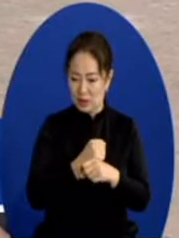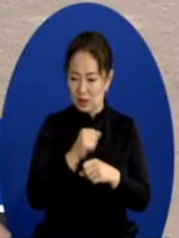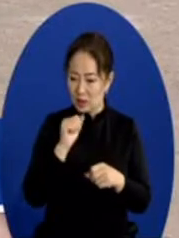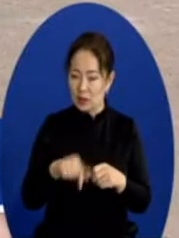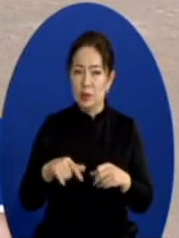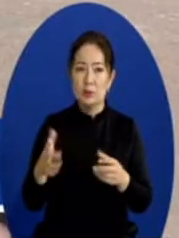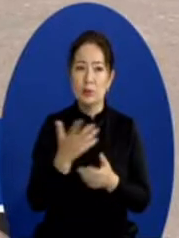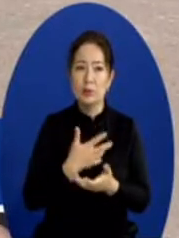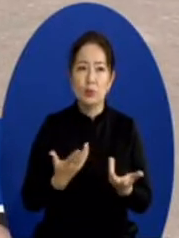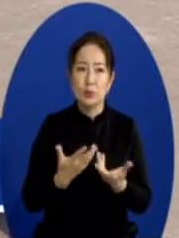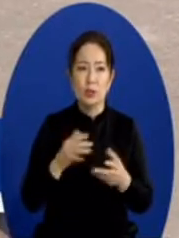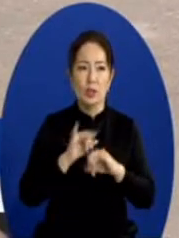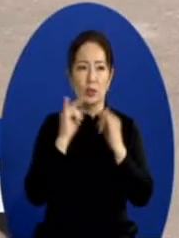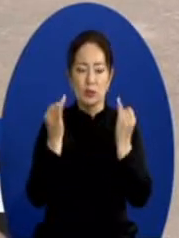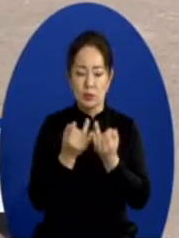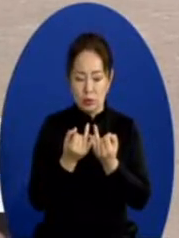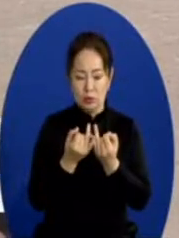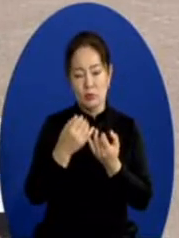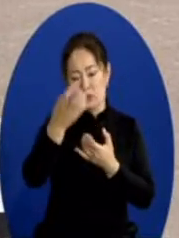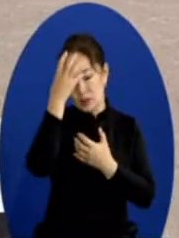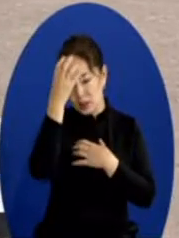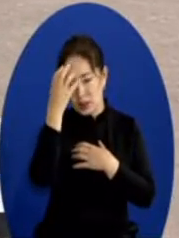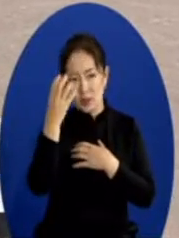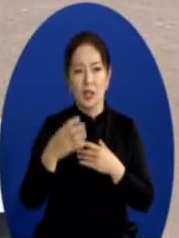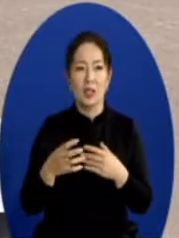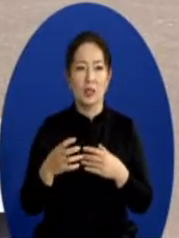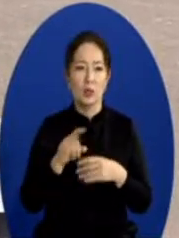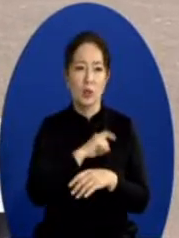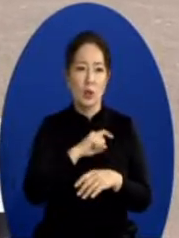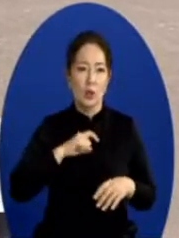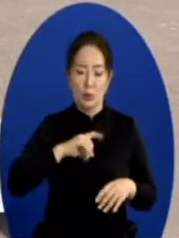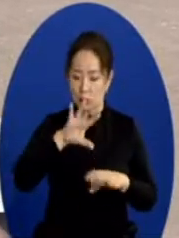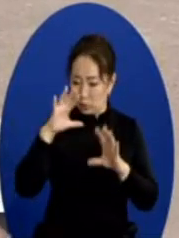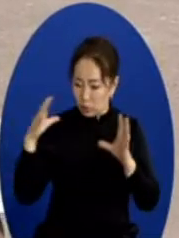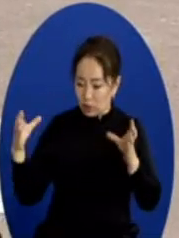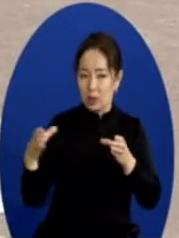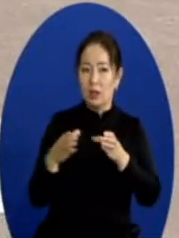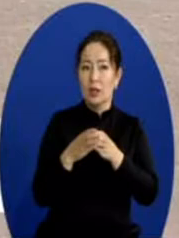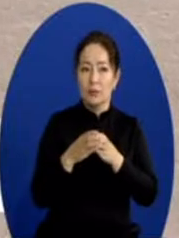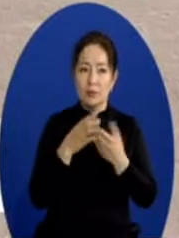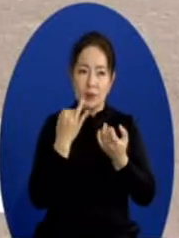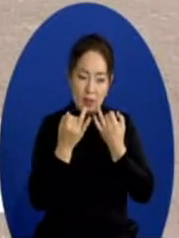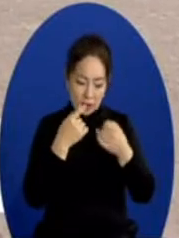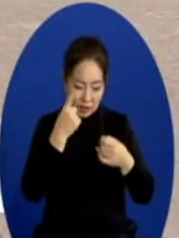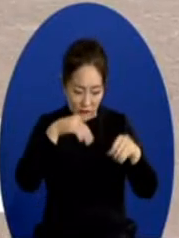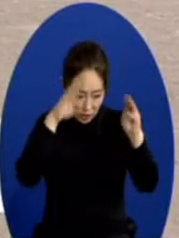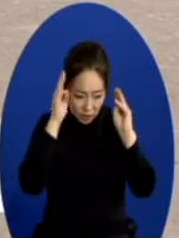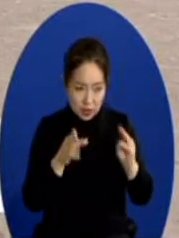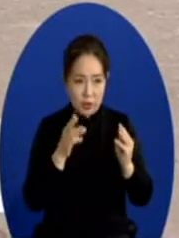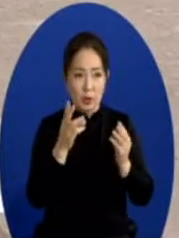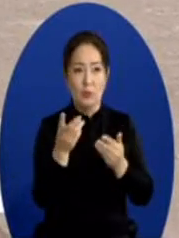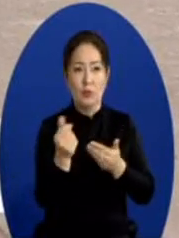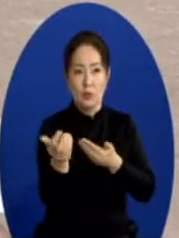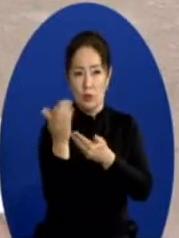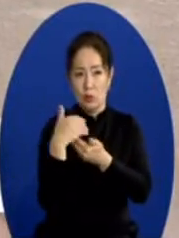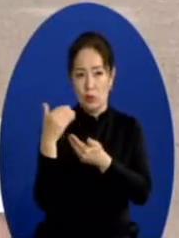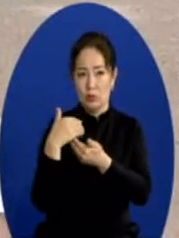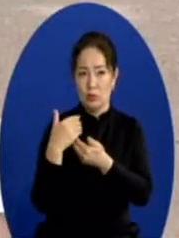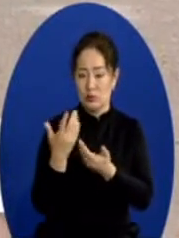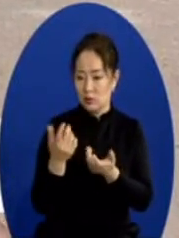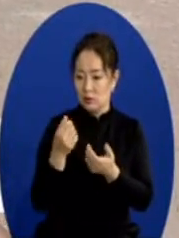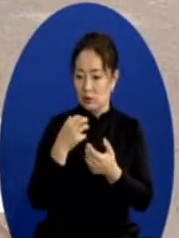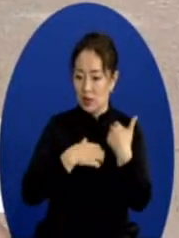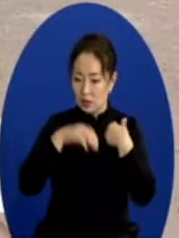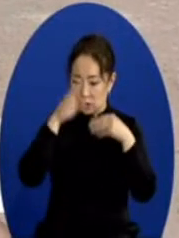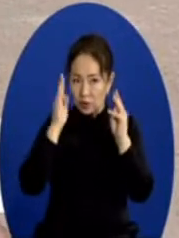л бид нар одоо улсын хурд засгийн газар дээрэсний хувийн хвшлийг нийлээд нэг шийдэл олоод хөрөнгө оруулалтынхаа асуудлыг л яаралтай